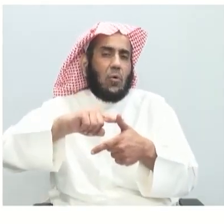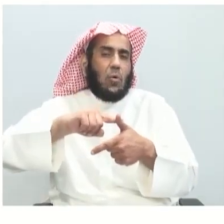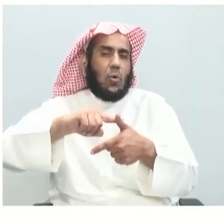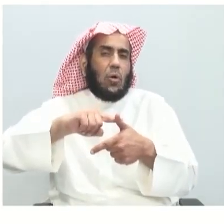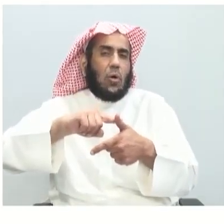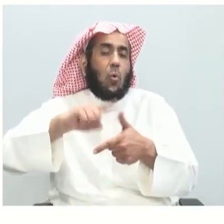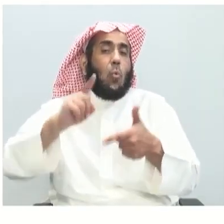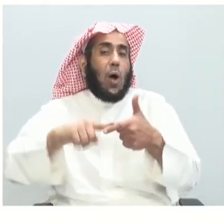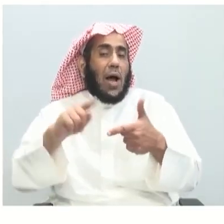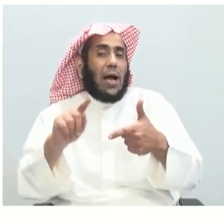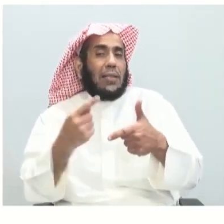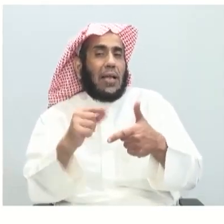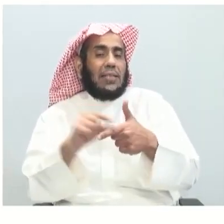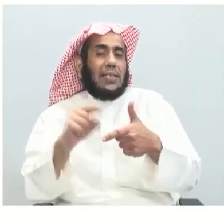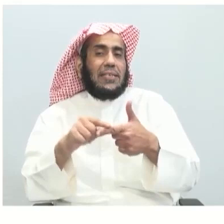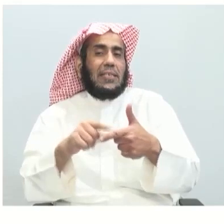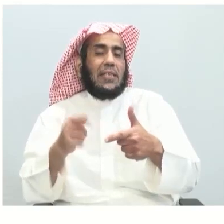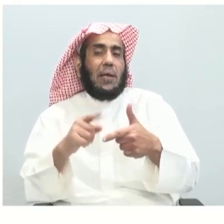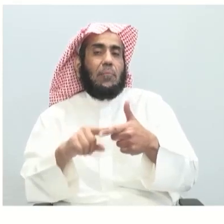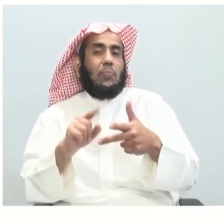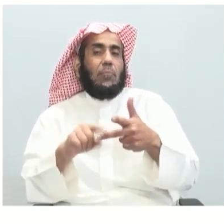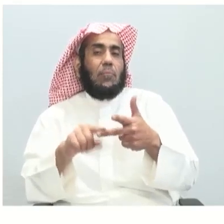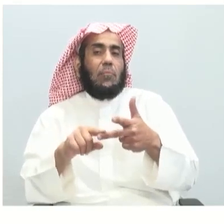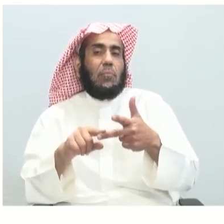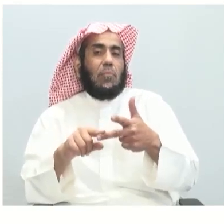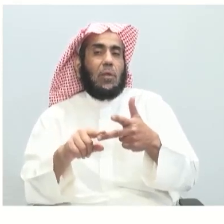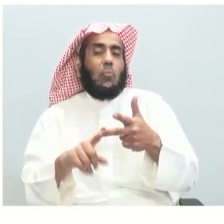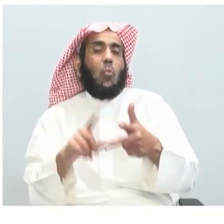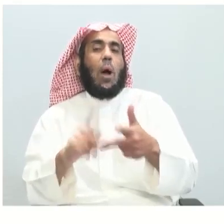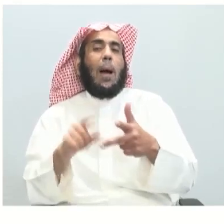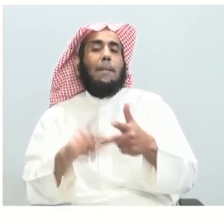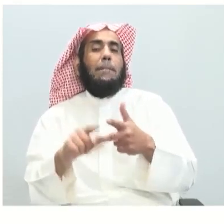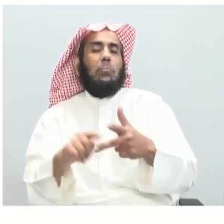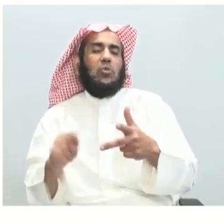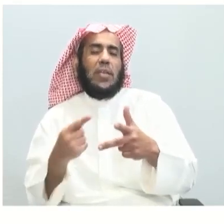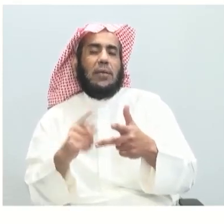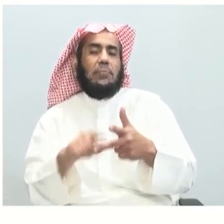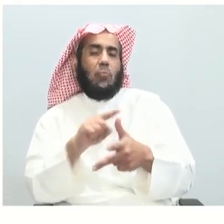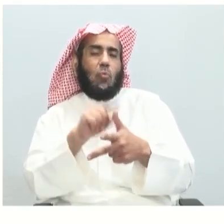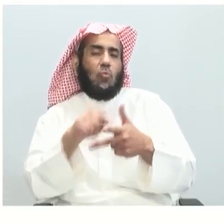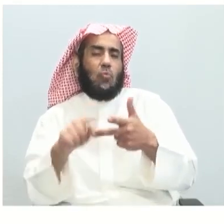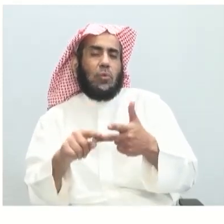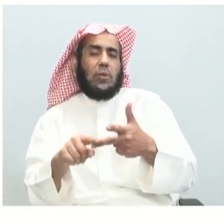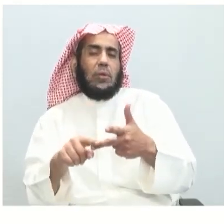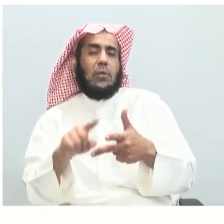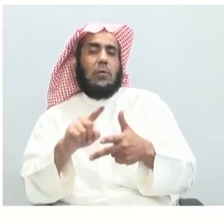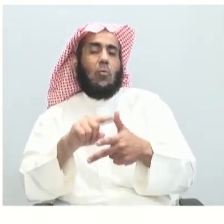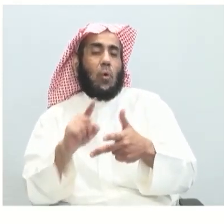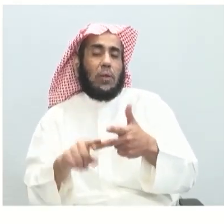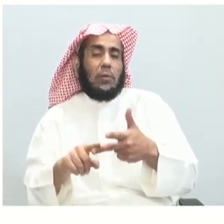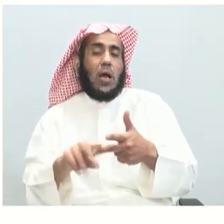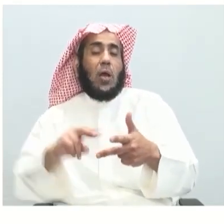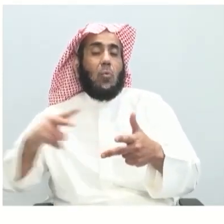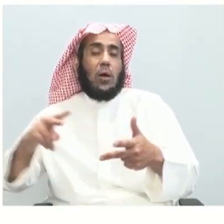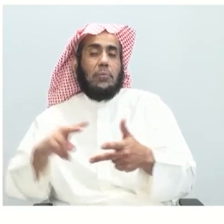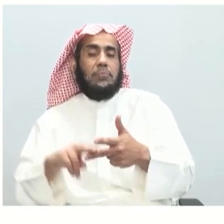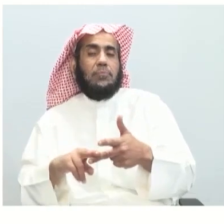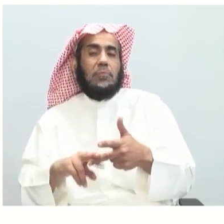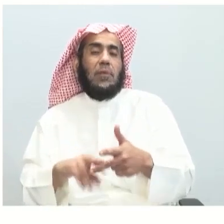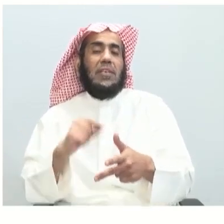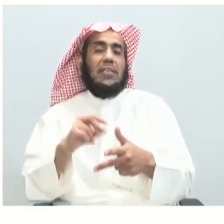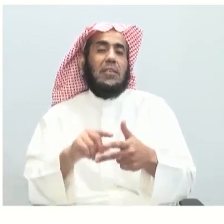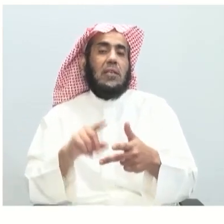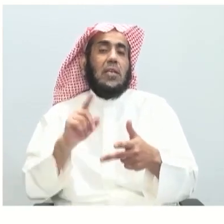بين واداه استثناء ومستثنى مستثنى منه اداه استثناء ومستثناء انواعه في